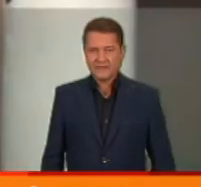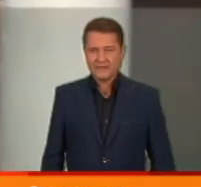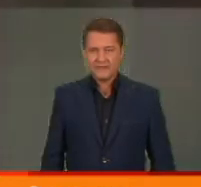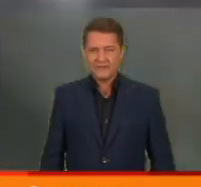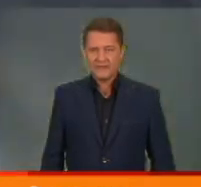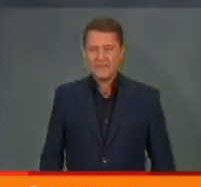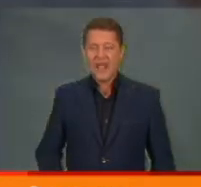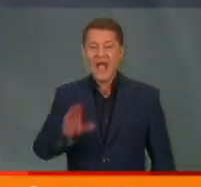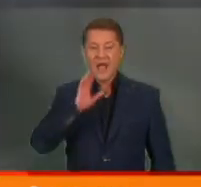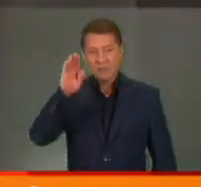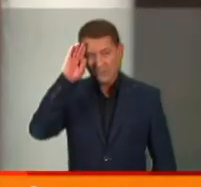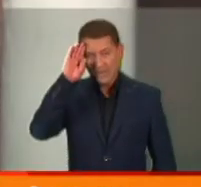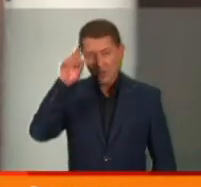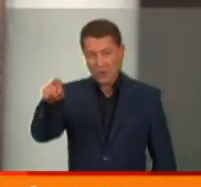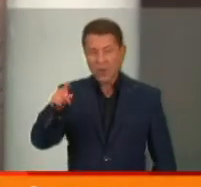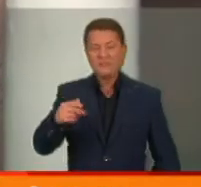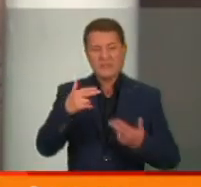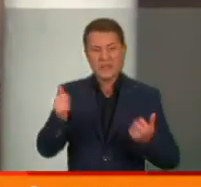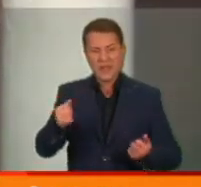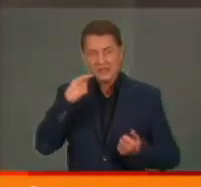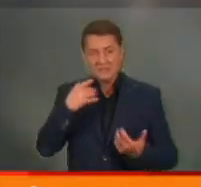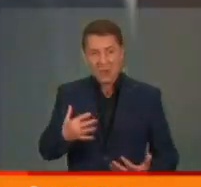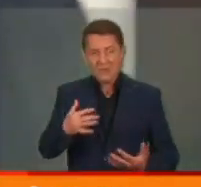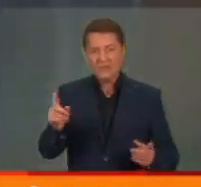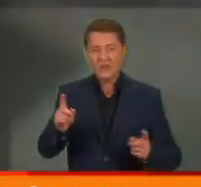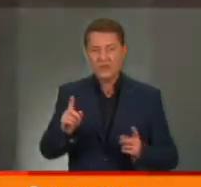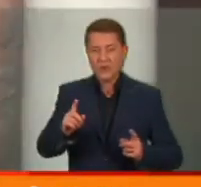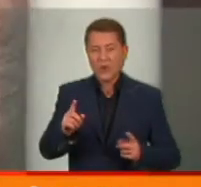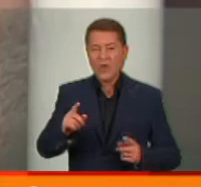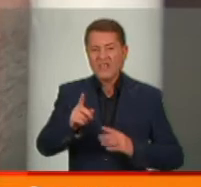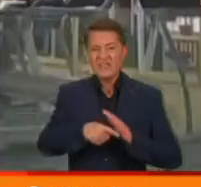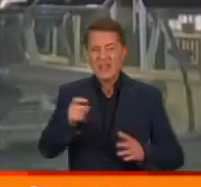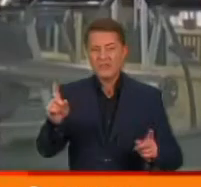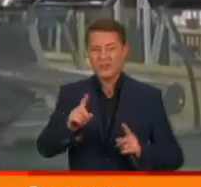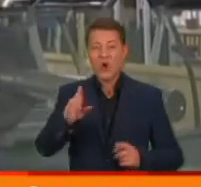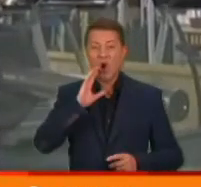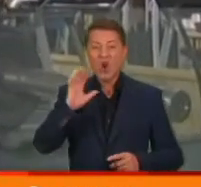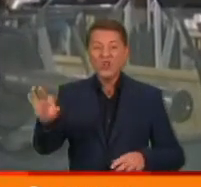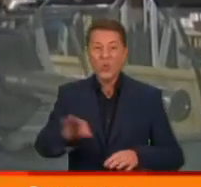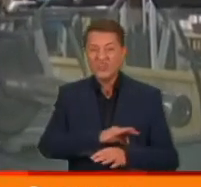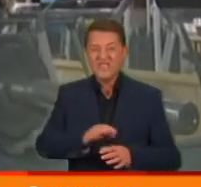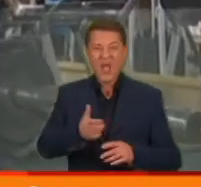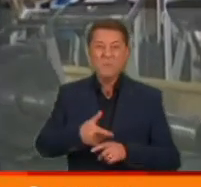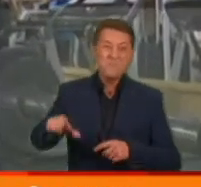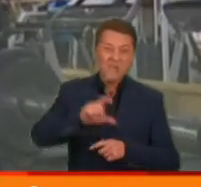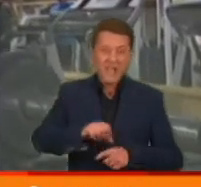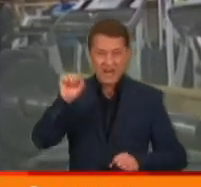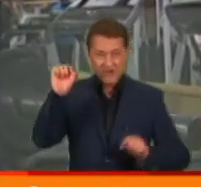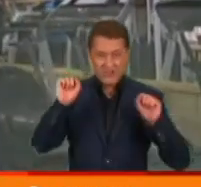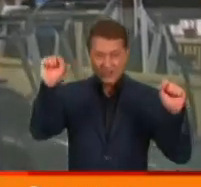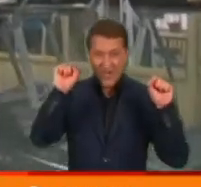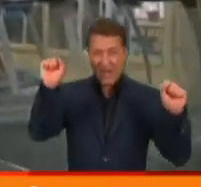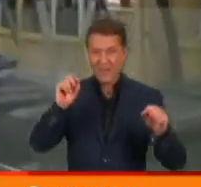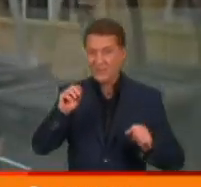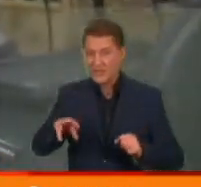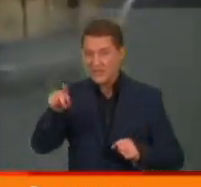Петро зізнається, страшенно комплексував, коли дізнався, що дружина в залі підіймає більшу, ніж він, вагу. Перевершити її